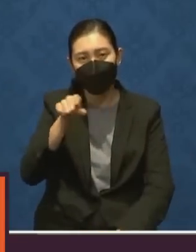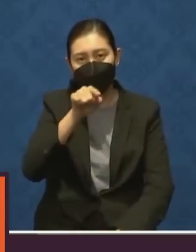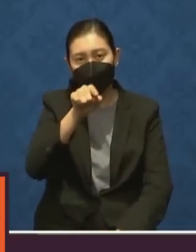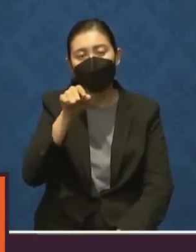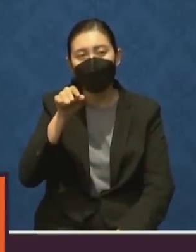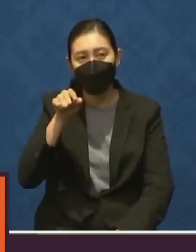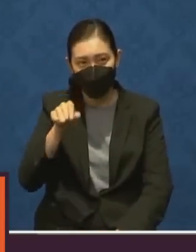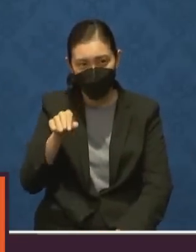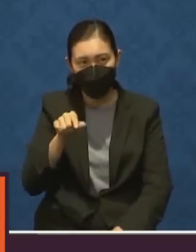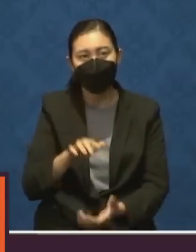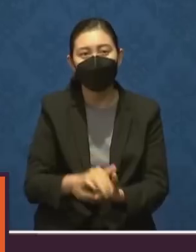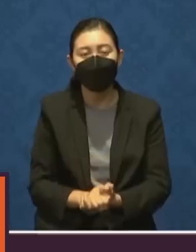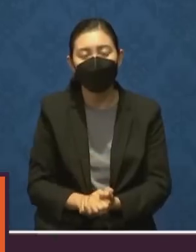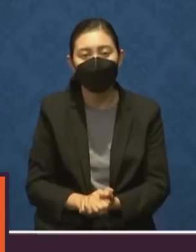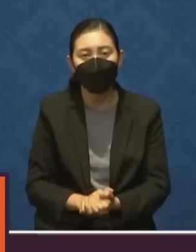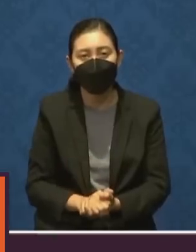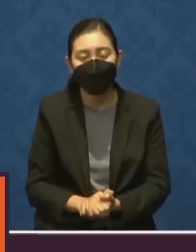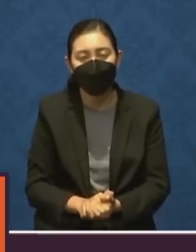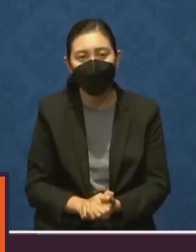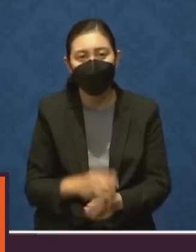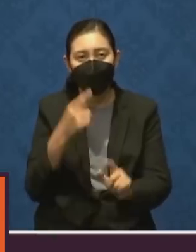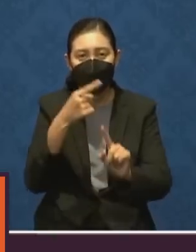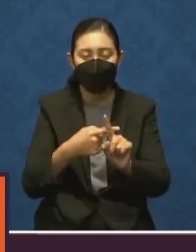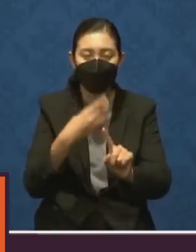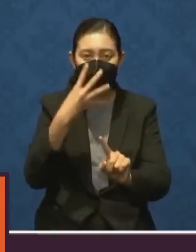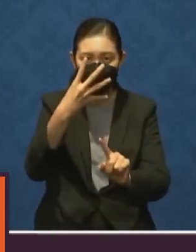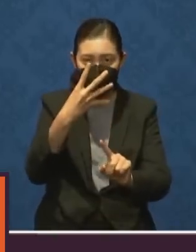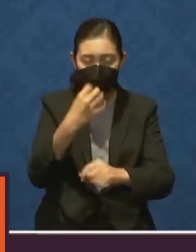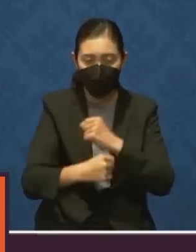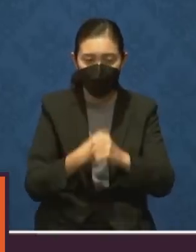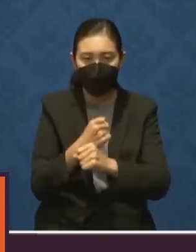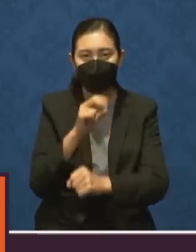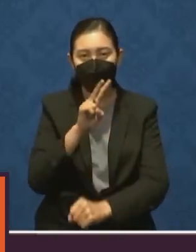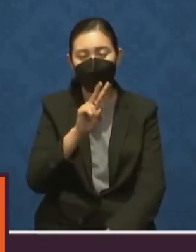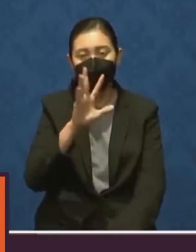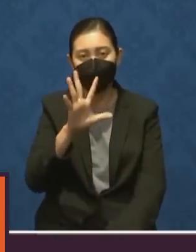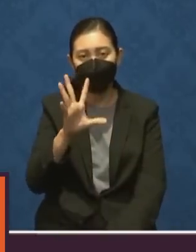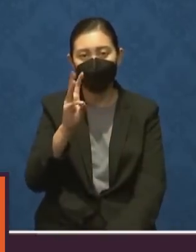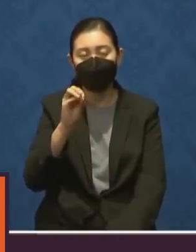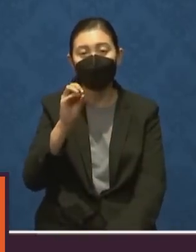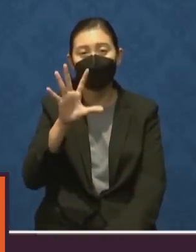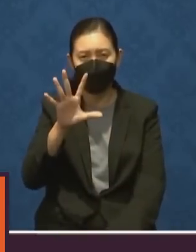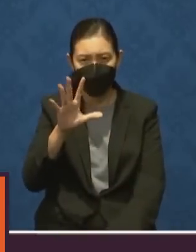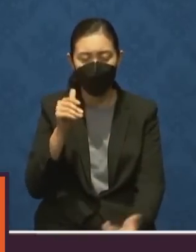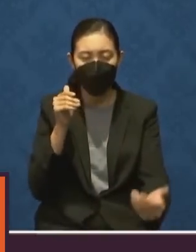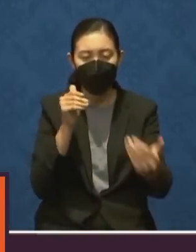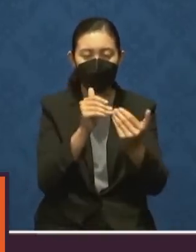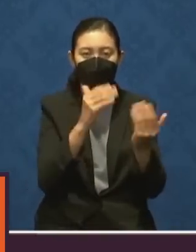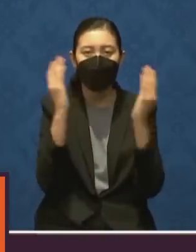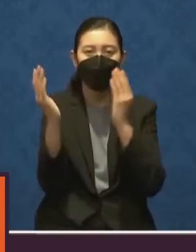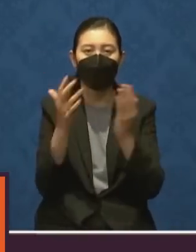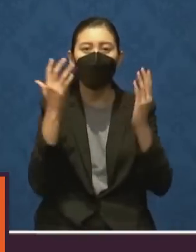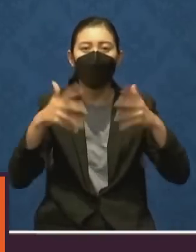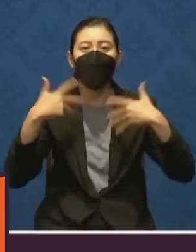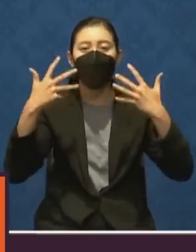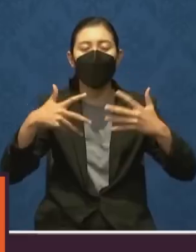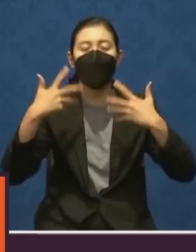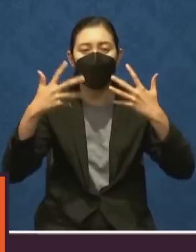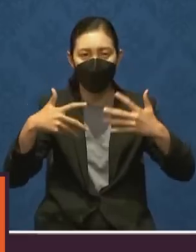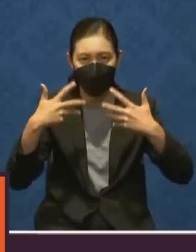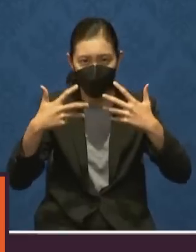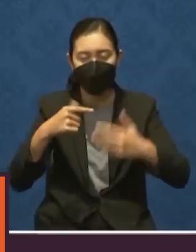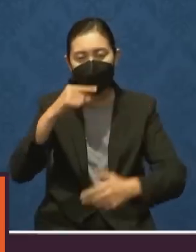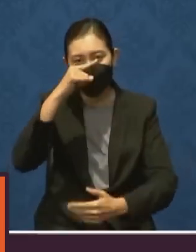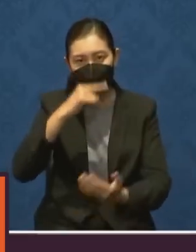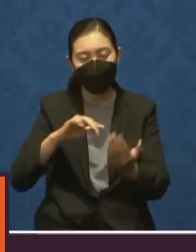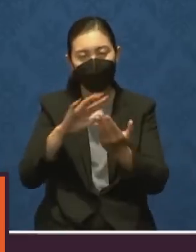ผมทีบอยนี้คำเดือนเมษาปีนี้ก virtual เคเมษาจะเปนช่งหนาร้อนทประเทศไยมีคามตกใช้ไฟฟ้าสท